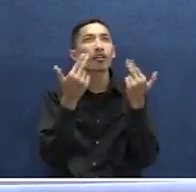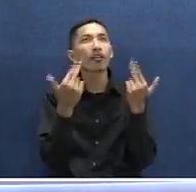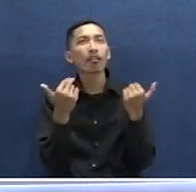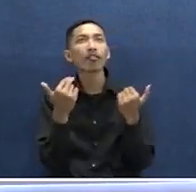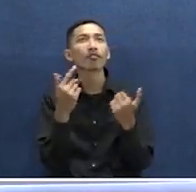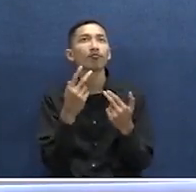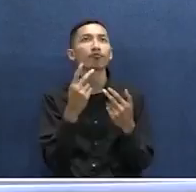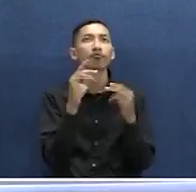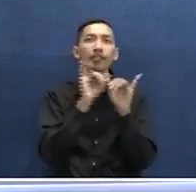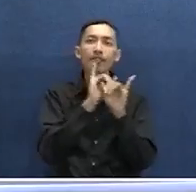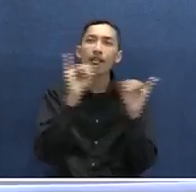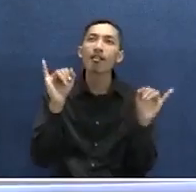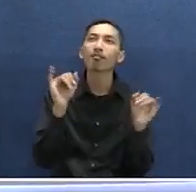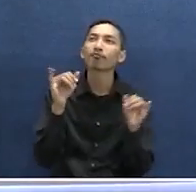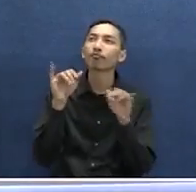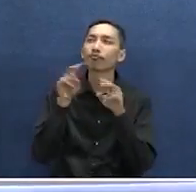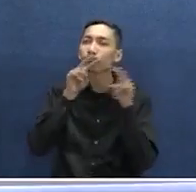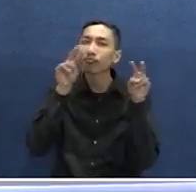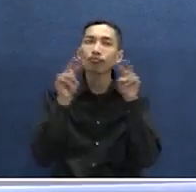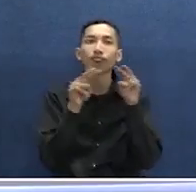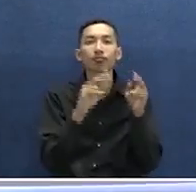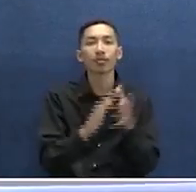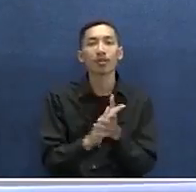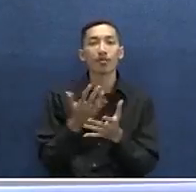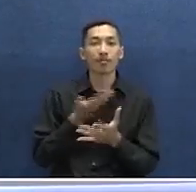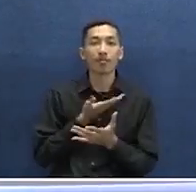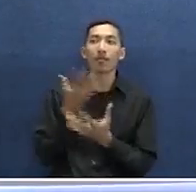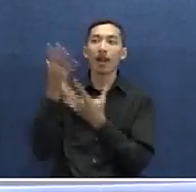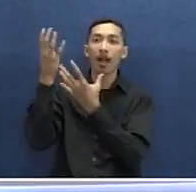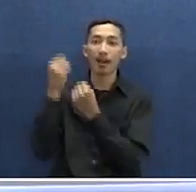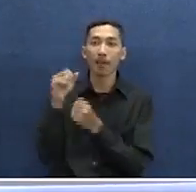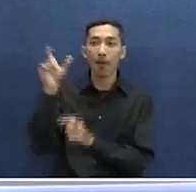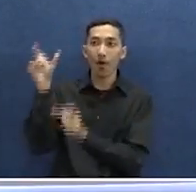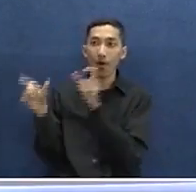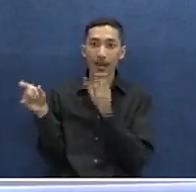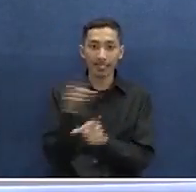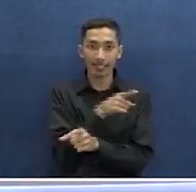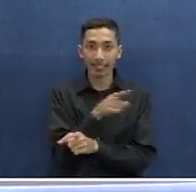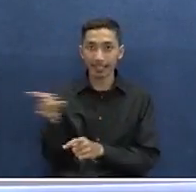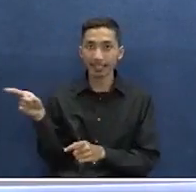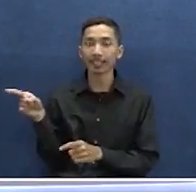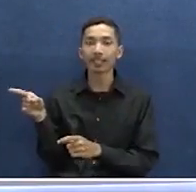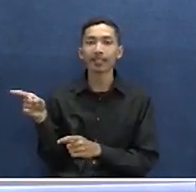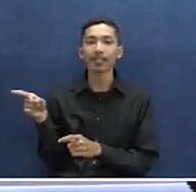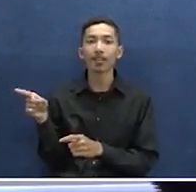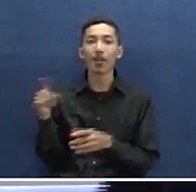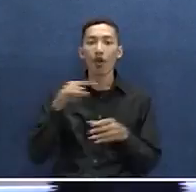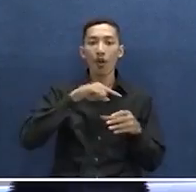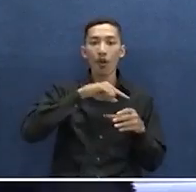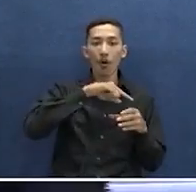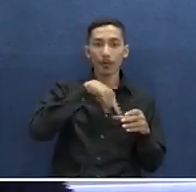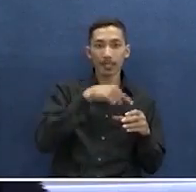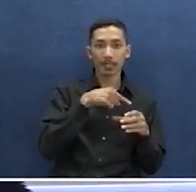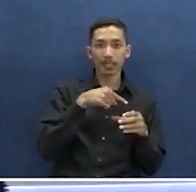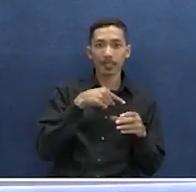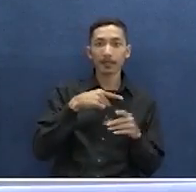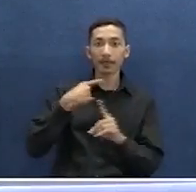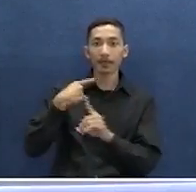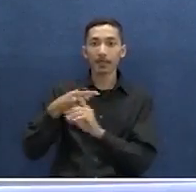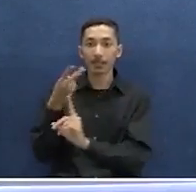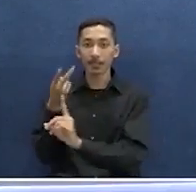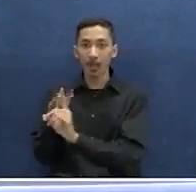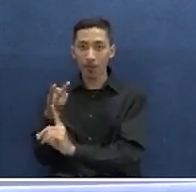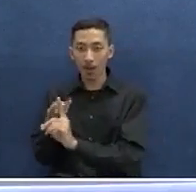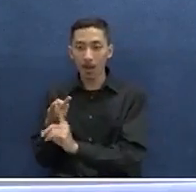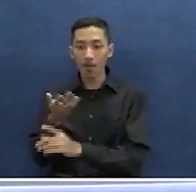ada harapannya dengan orang-orang hebat ini yang bisa menyambungkan antara kopi dengan dakwah tempat-tempat nongkrong kita